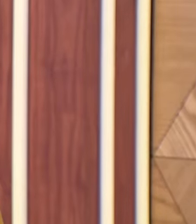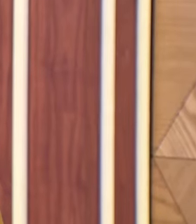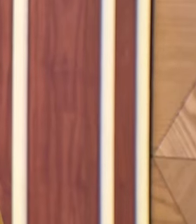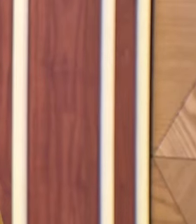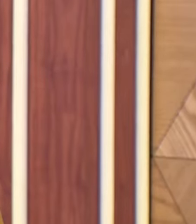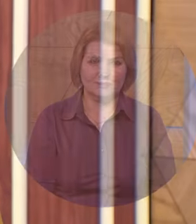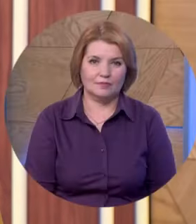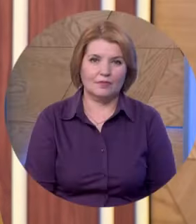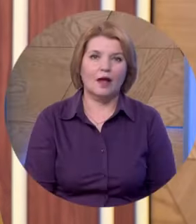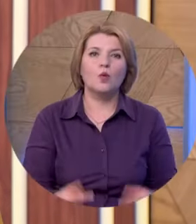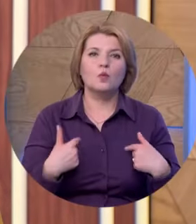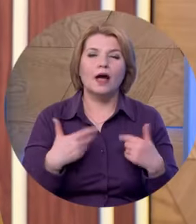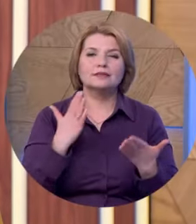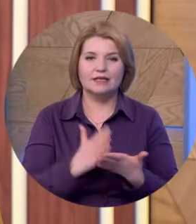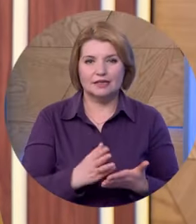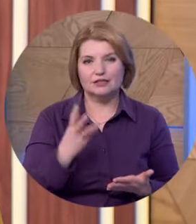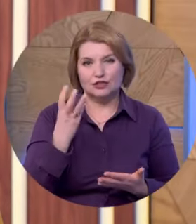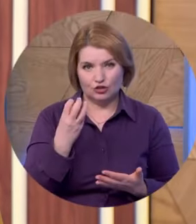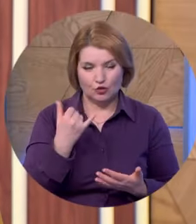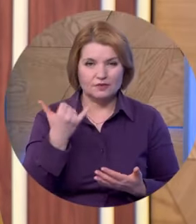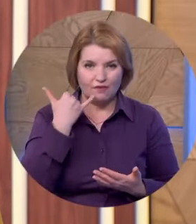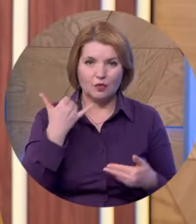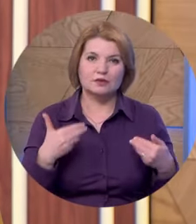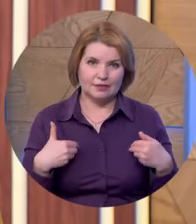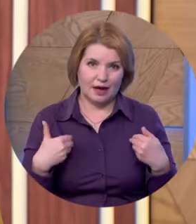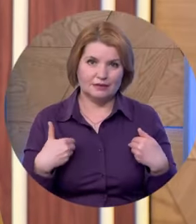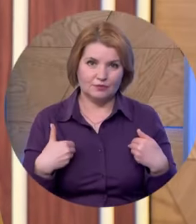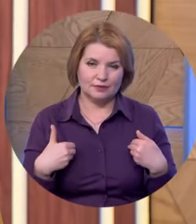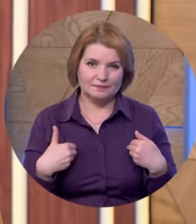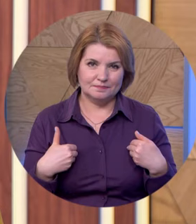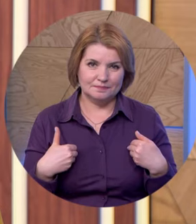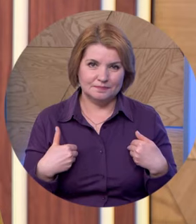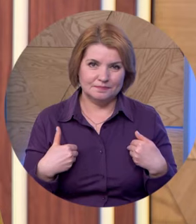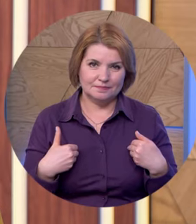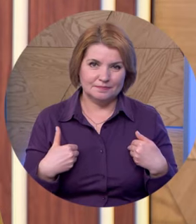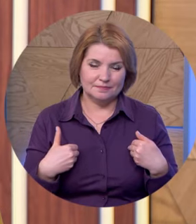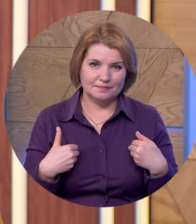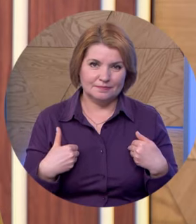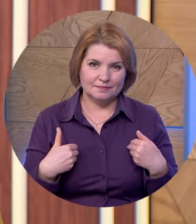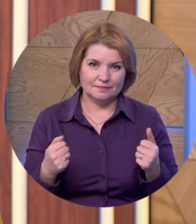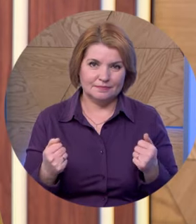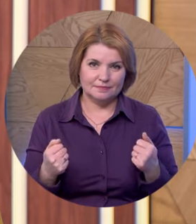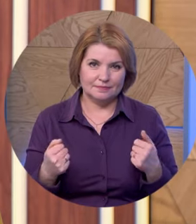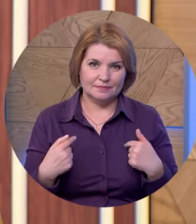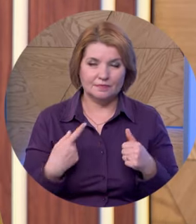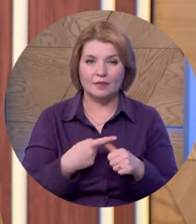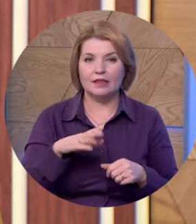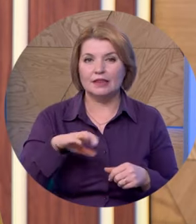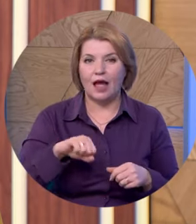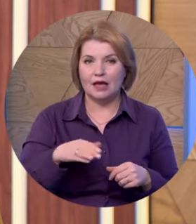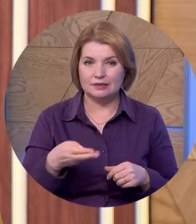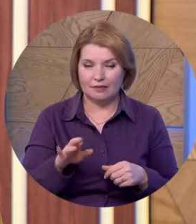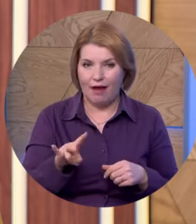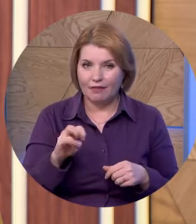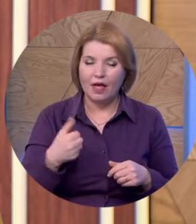А у нас еще есть телефонный звонок. Алло, здравствуйте. Здравствуйте. Здравствуйте. Меня зовут Татьяна.